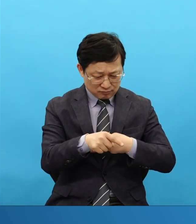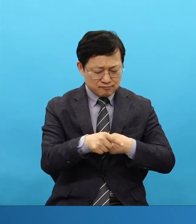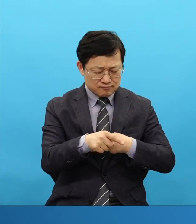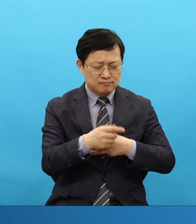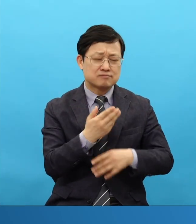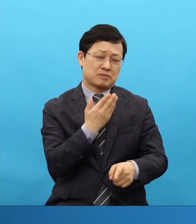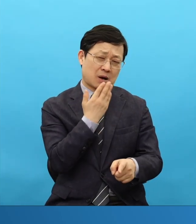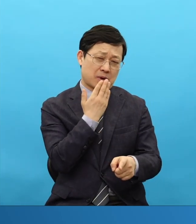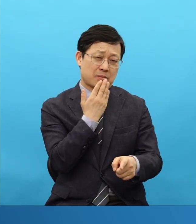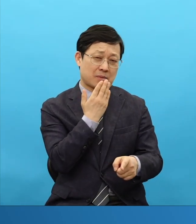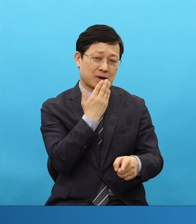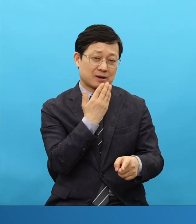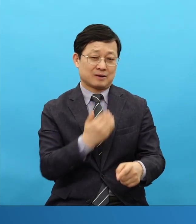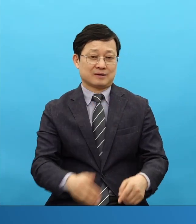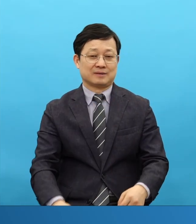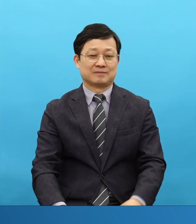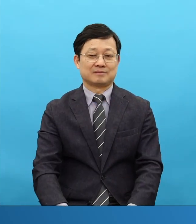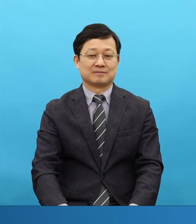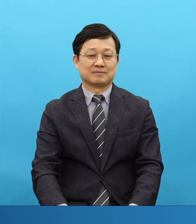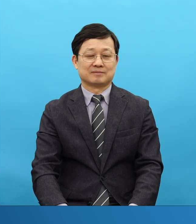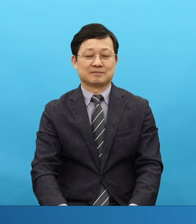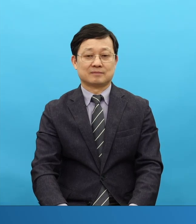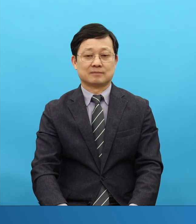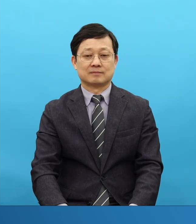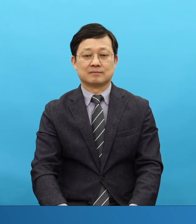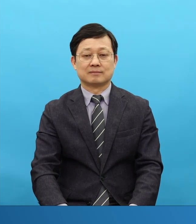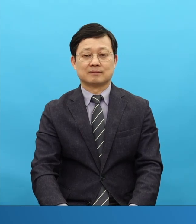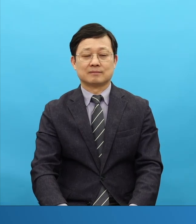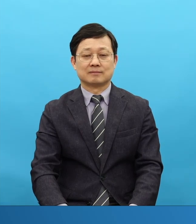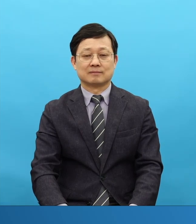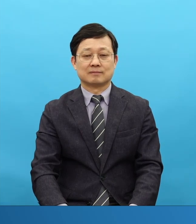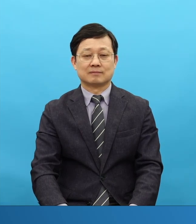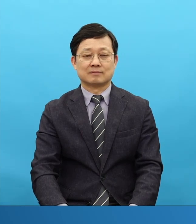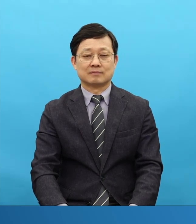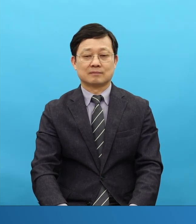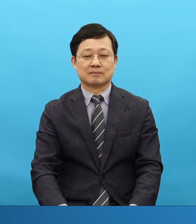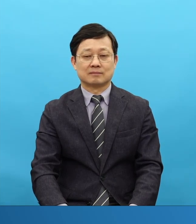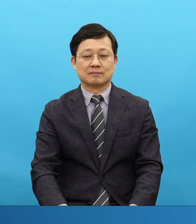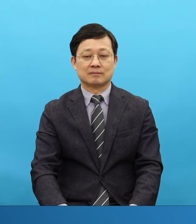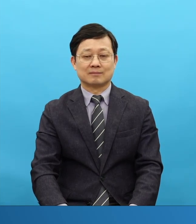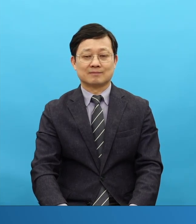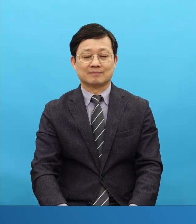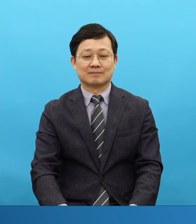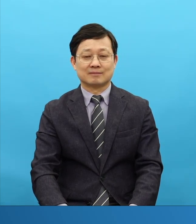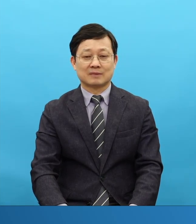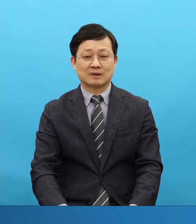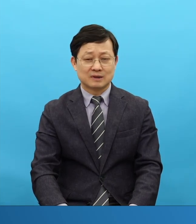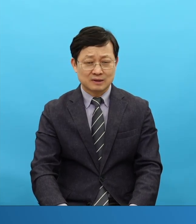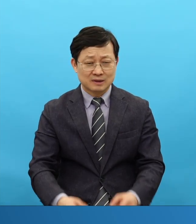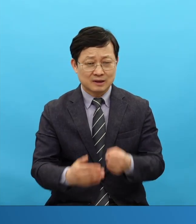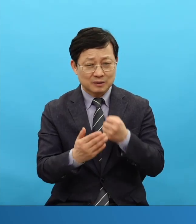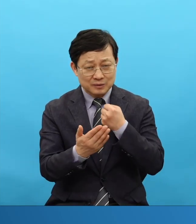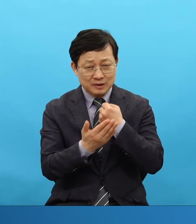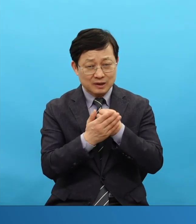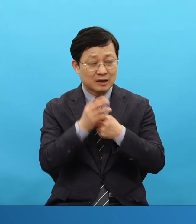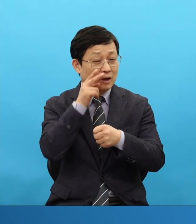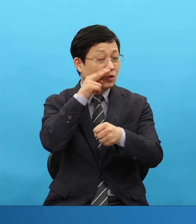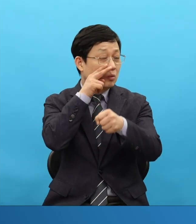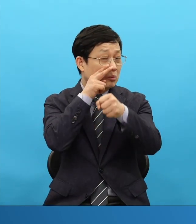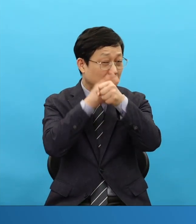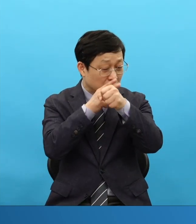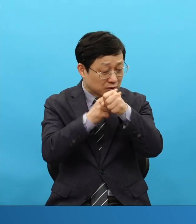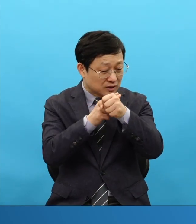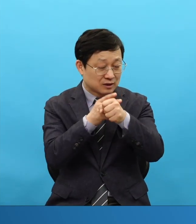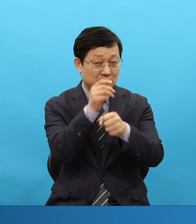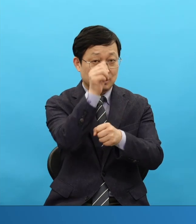Korean posterity who have come out or are remnants. Only for them it is possible. 그래서 바울이 생을 걸고